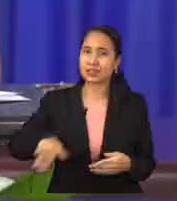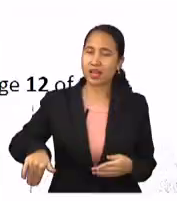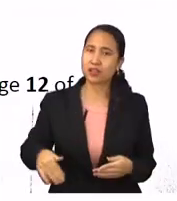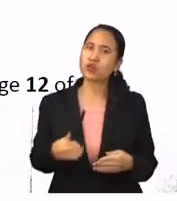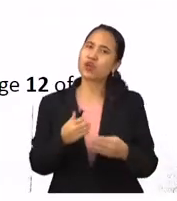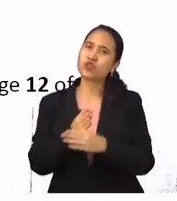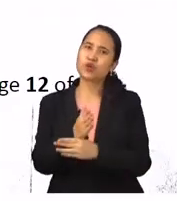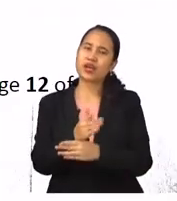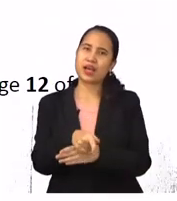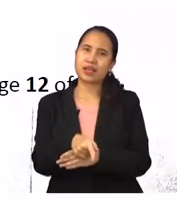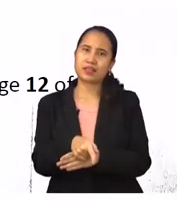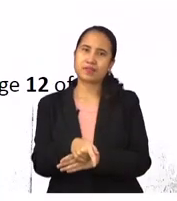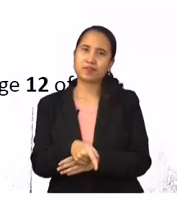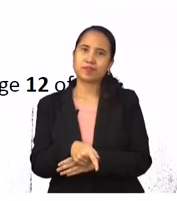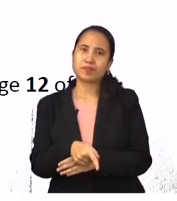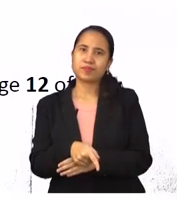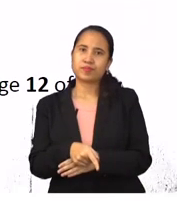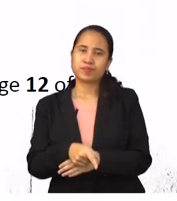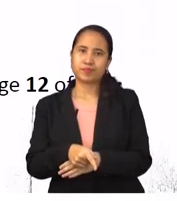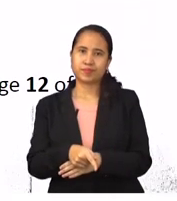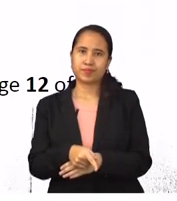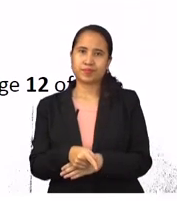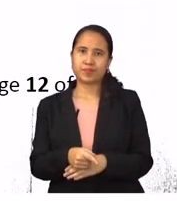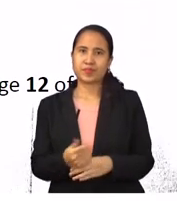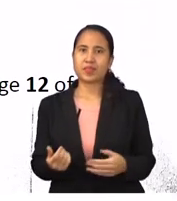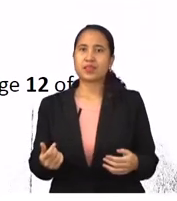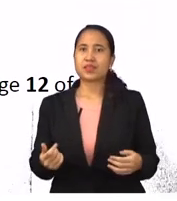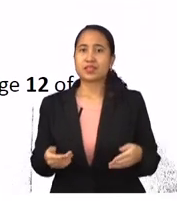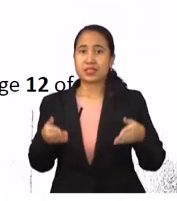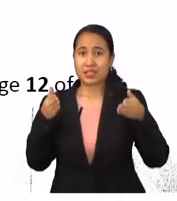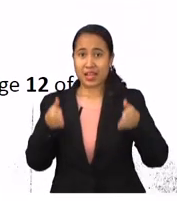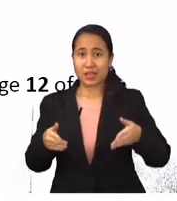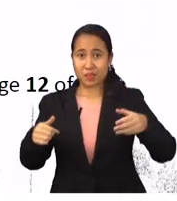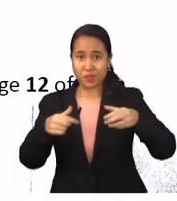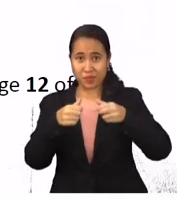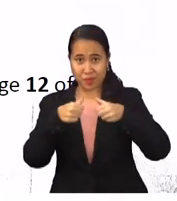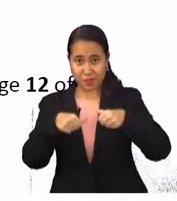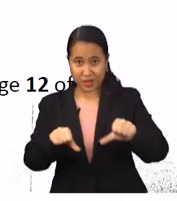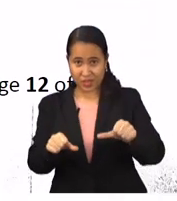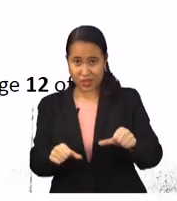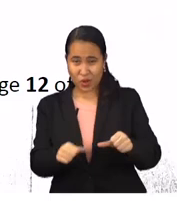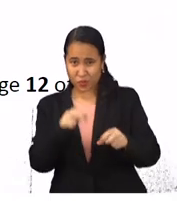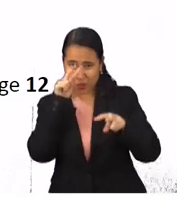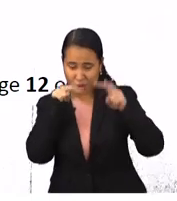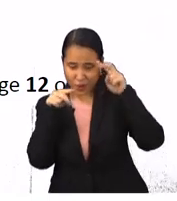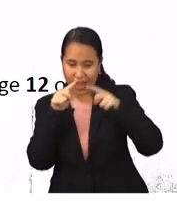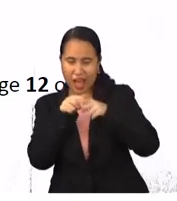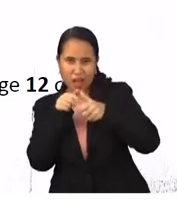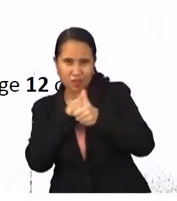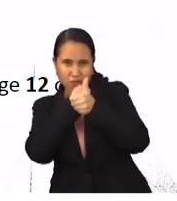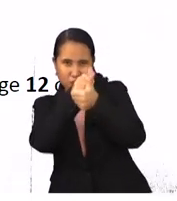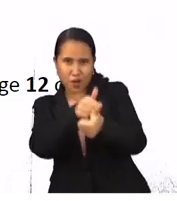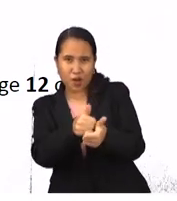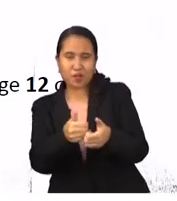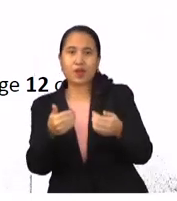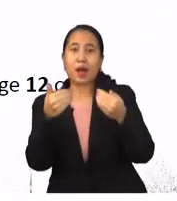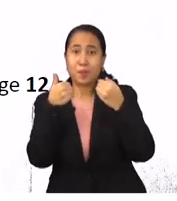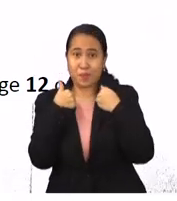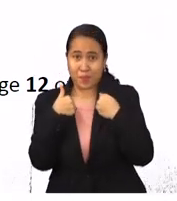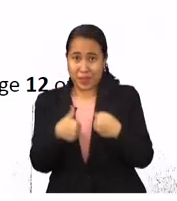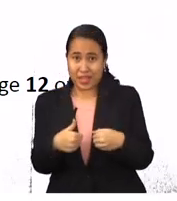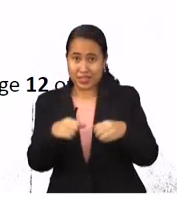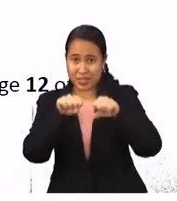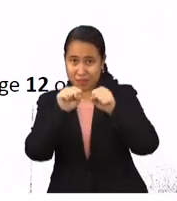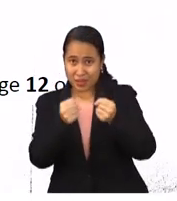toetreding. Staten hebben de verplichting om zaken te onderzoeken, te vervolgen en de daders van mensenrechten schendingen